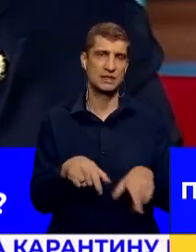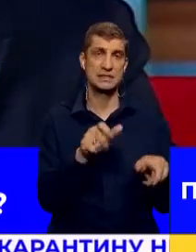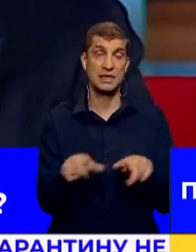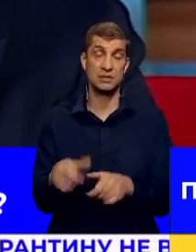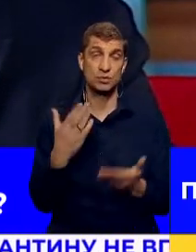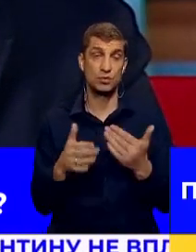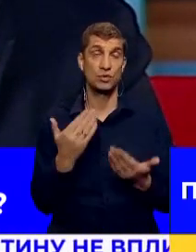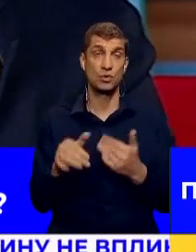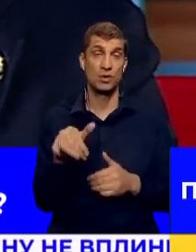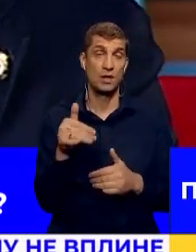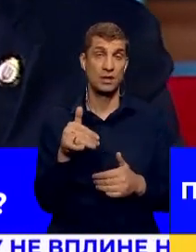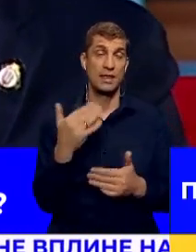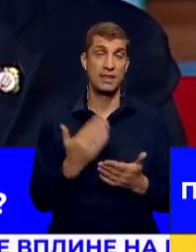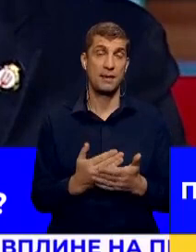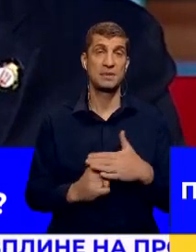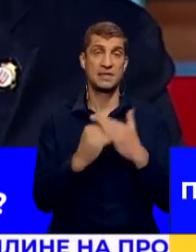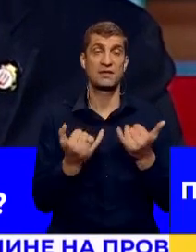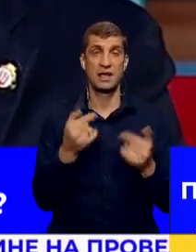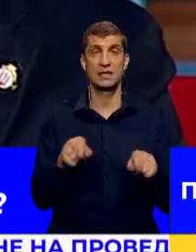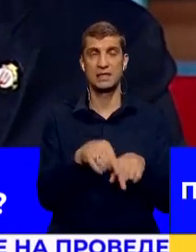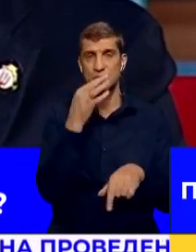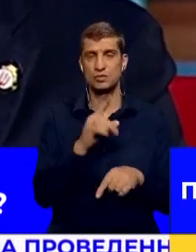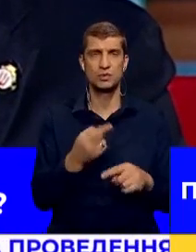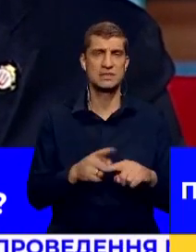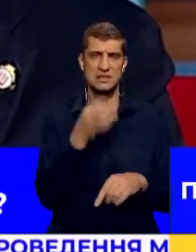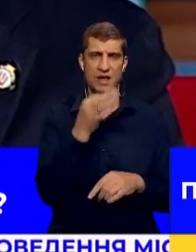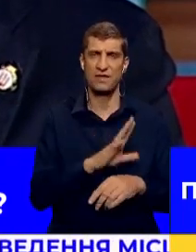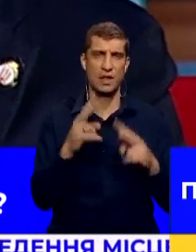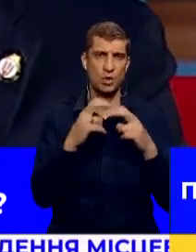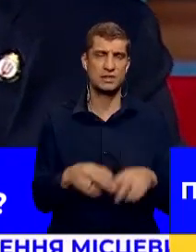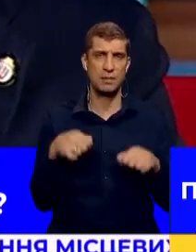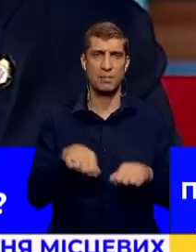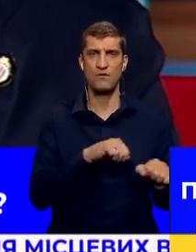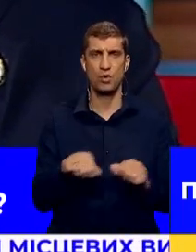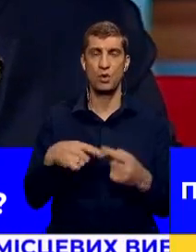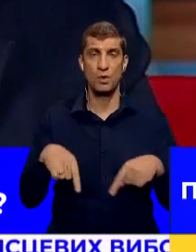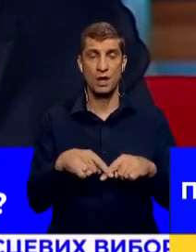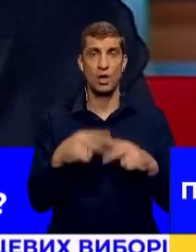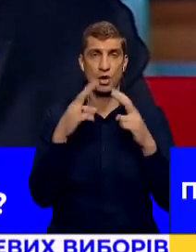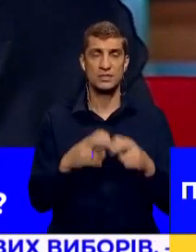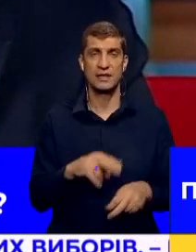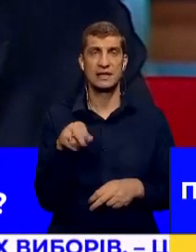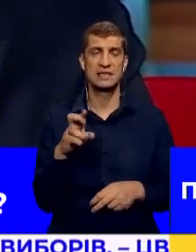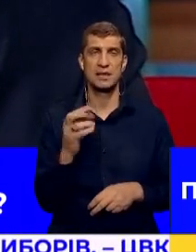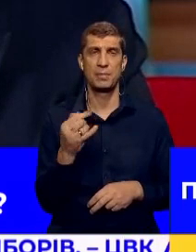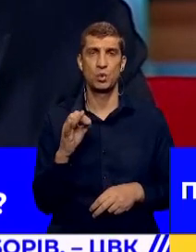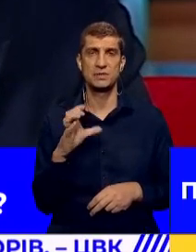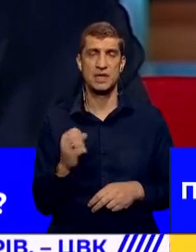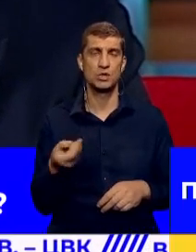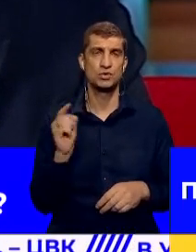нього є підстави для таких заяв. Чому ці заяви не розслідуються правоохоронними органами? Розслідування Дениса Бігуса про те,